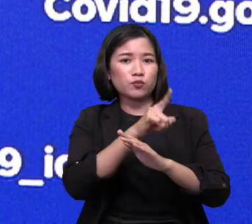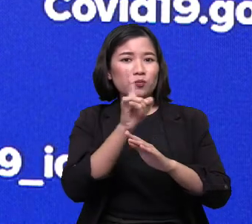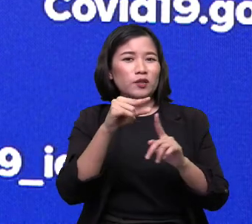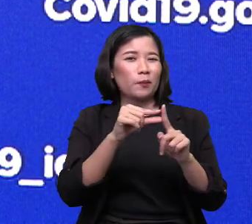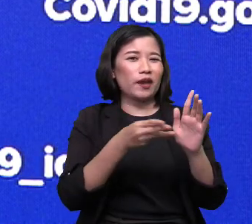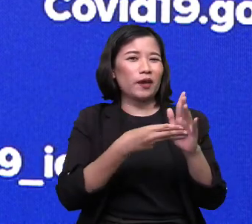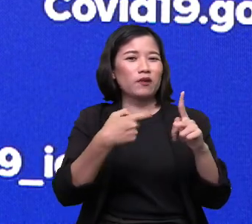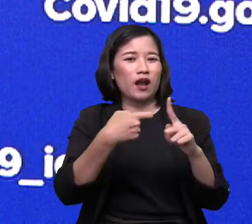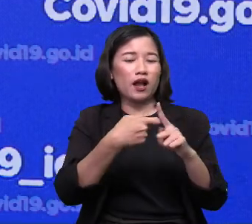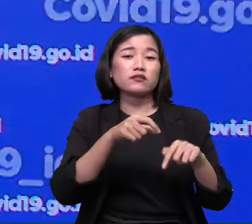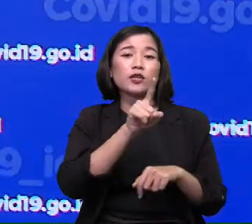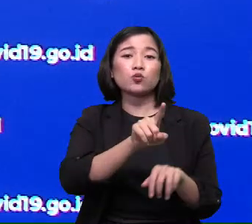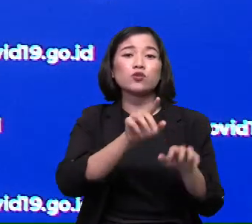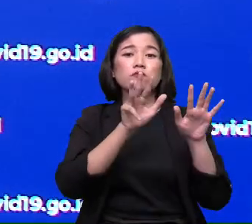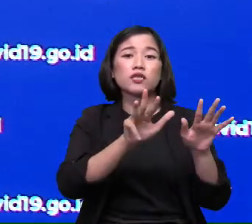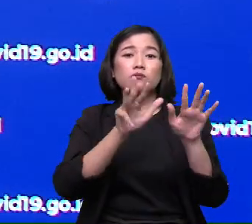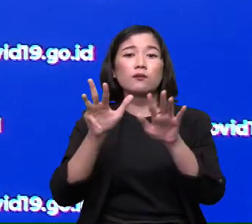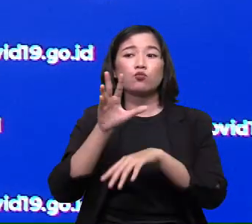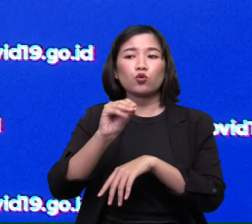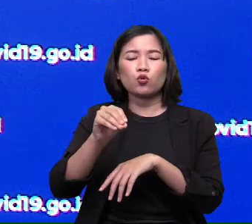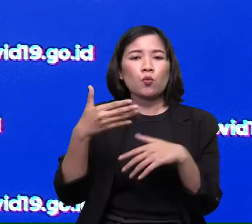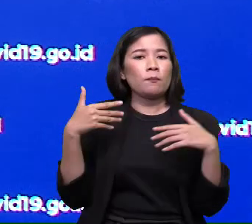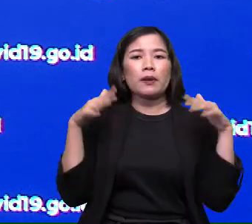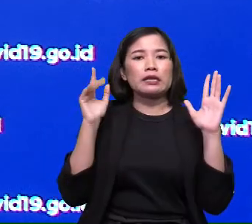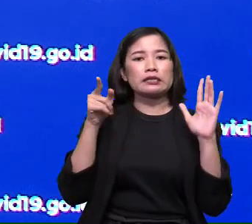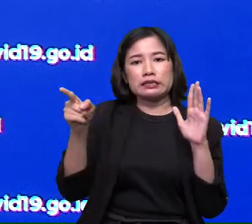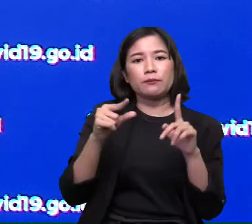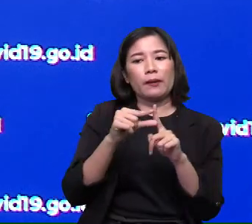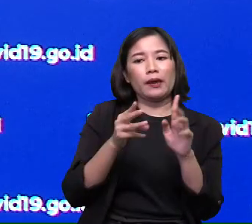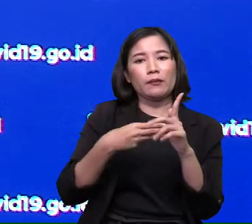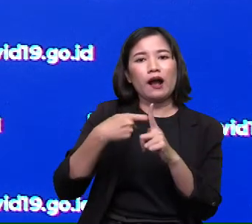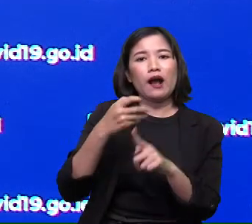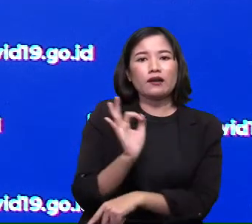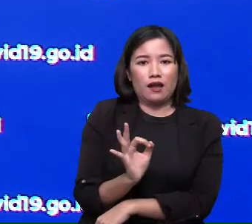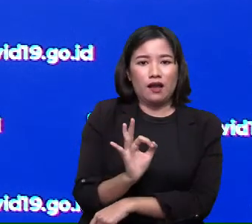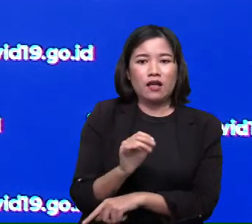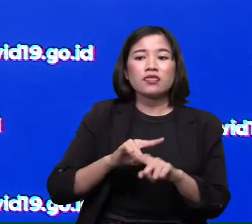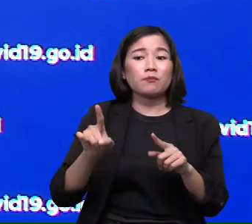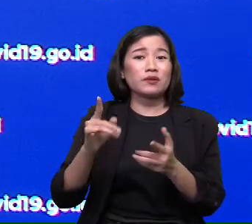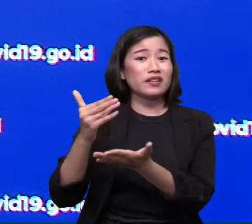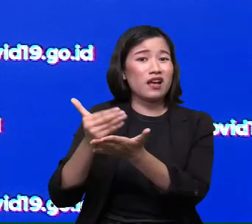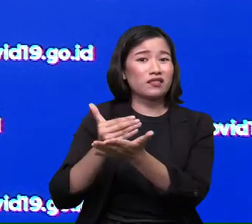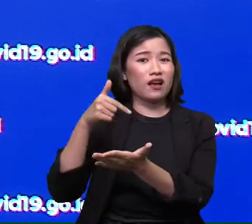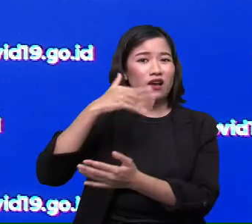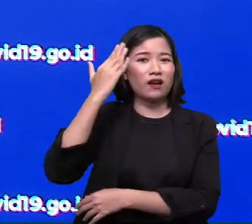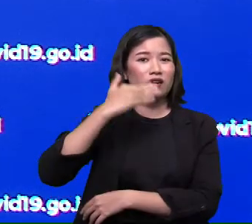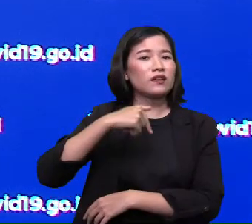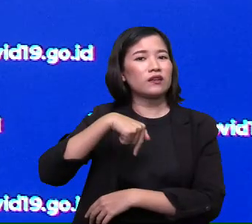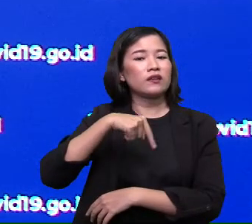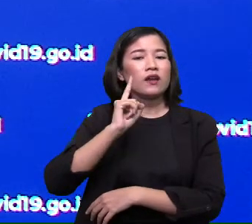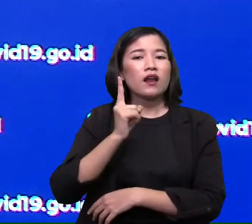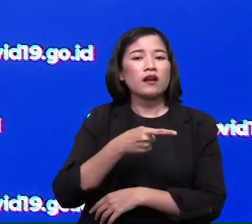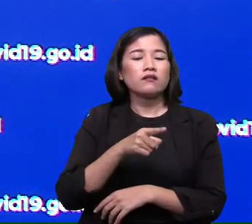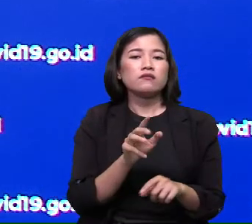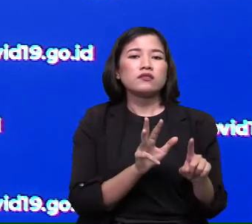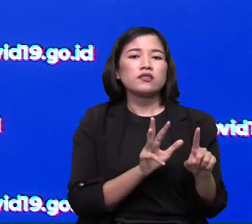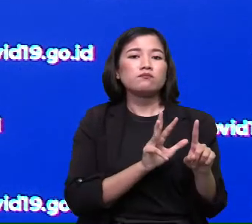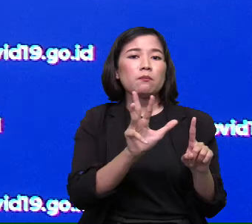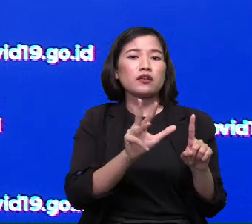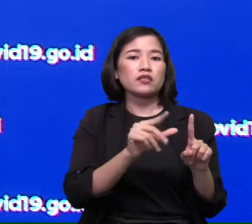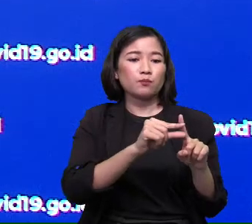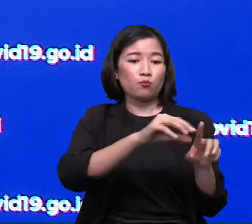dan berdasarkan data dari siaga pmk.ac.id per hari ini terdapat 19